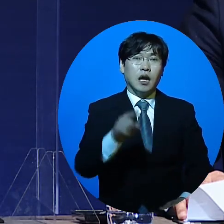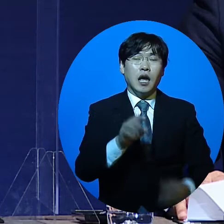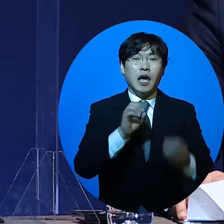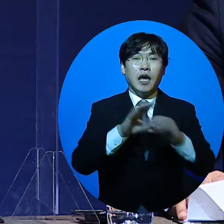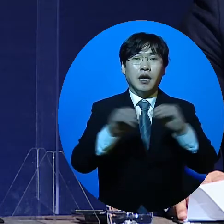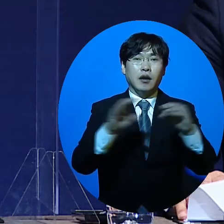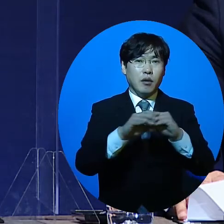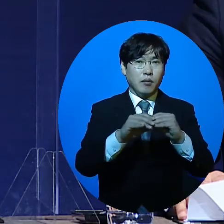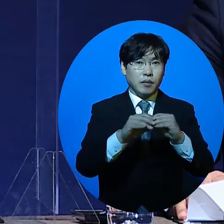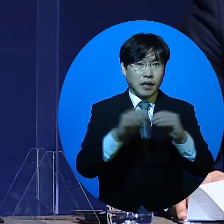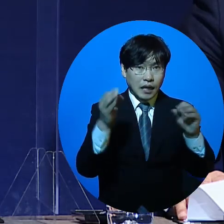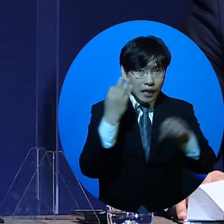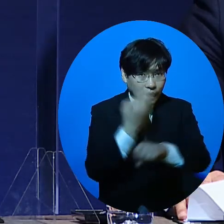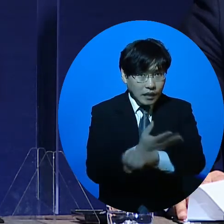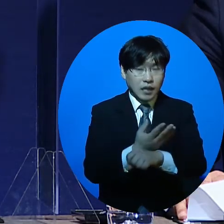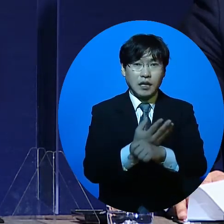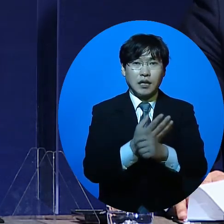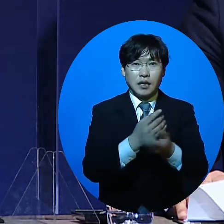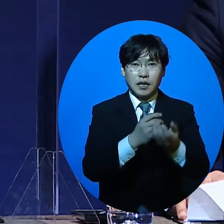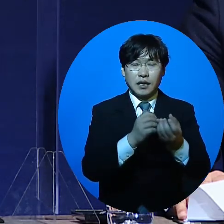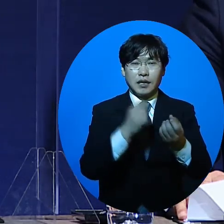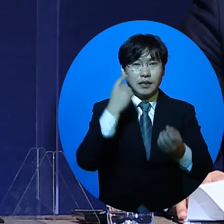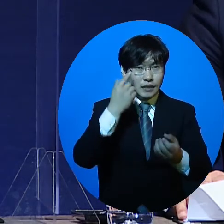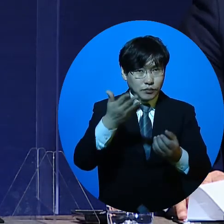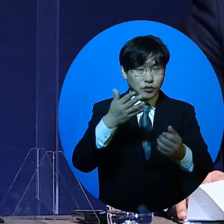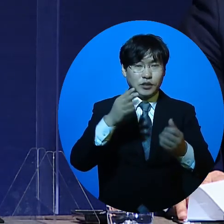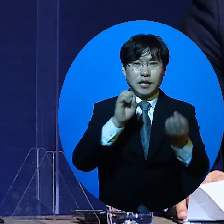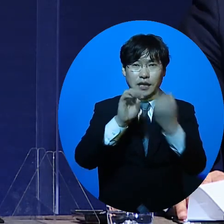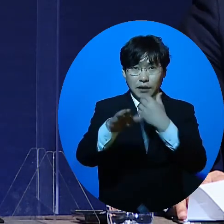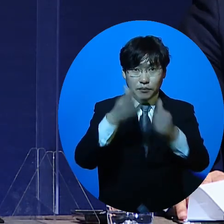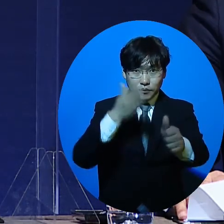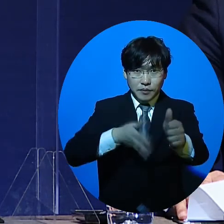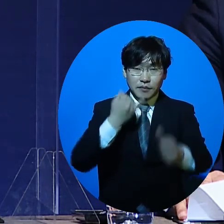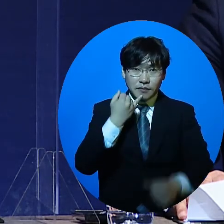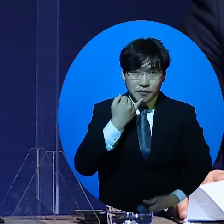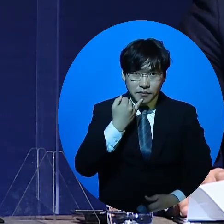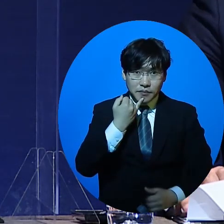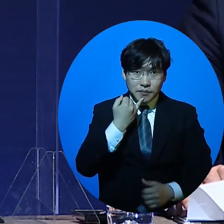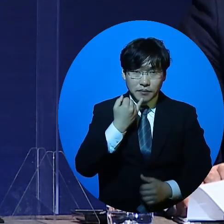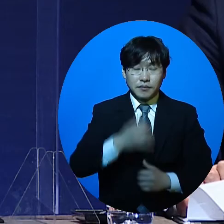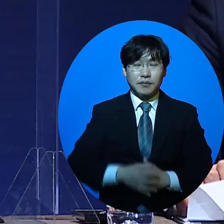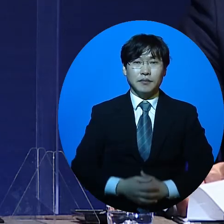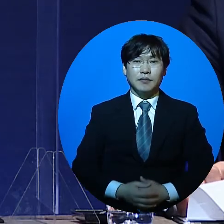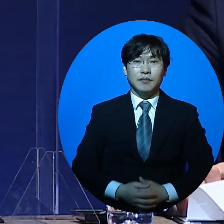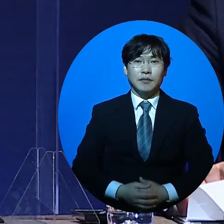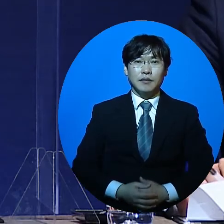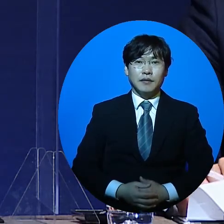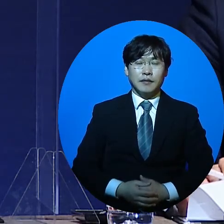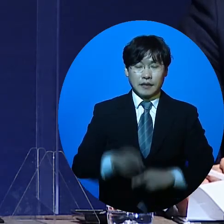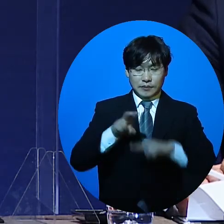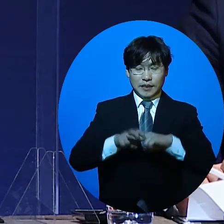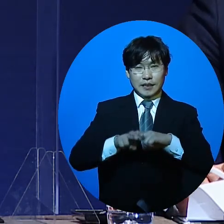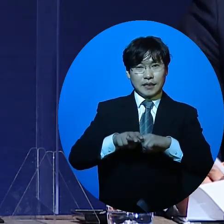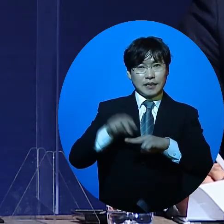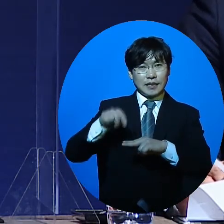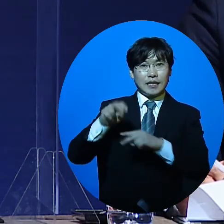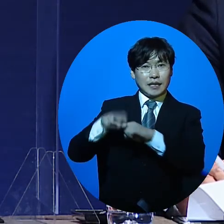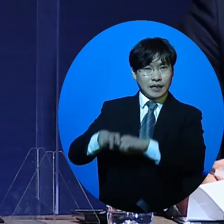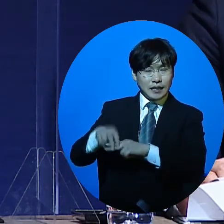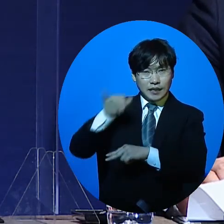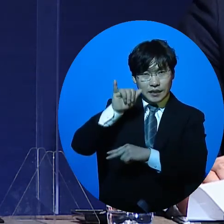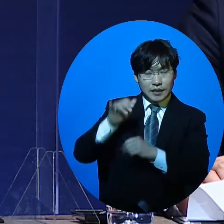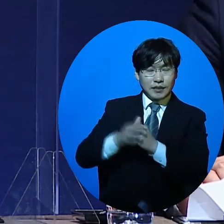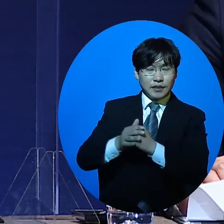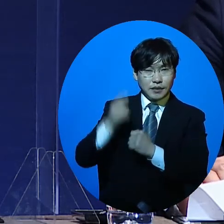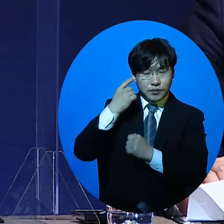한번 네. 제가 이제 처장님 계셔갖고 제가 이제 그런데 제가 이게